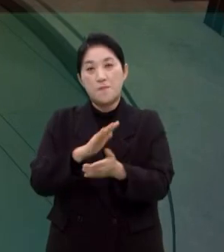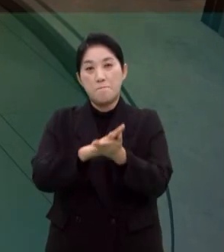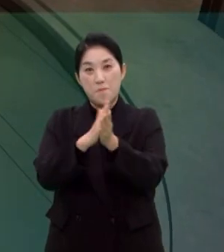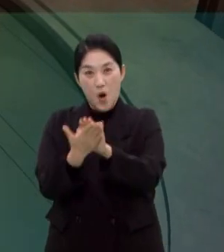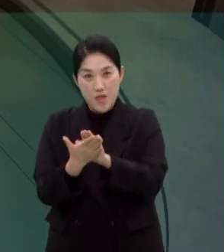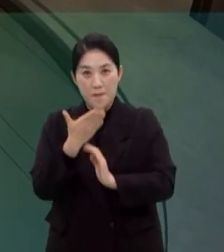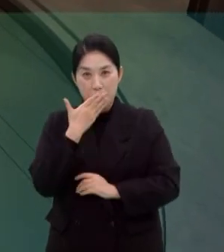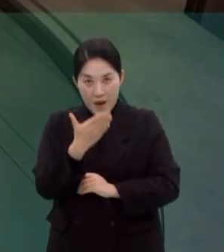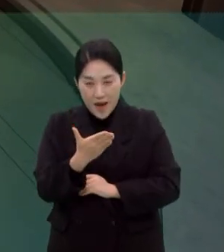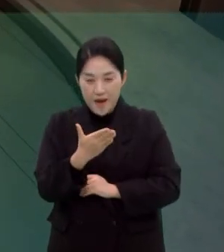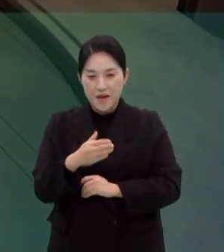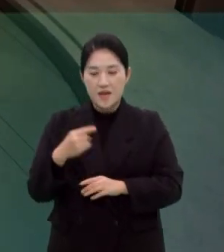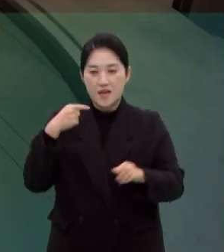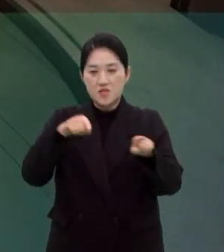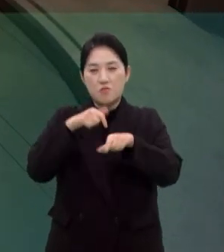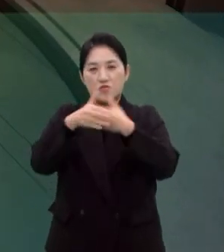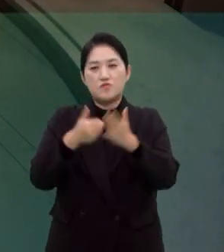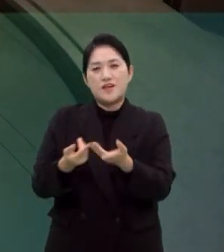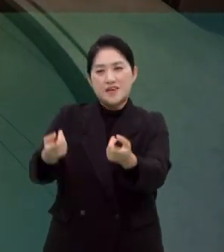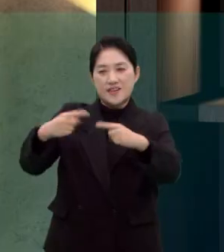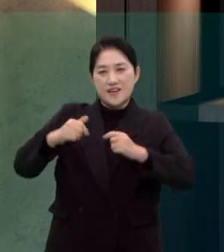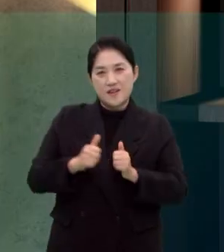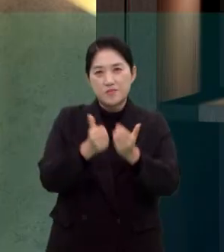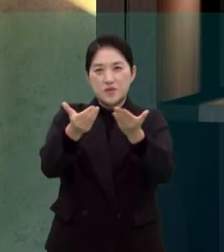더불어민주당과 함께 해주시길 바랍니다.